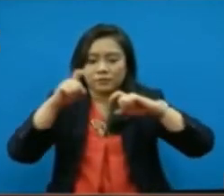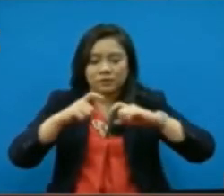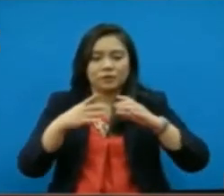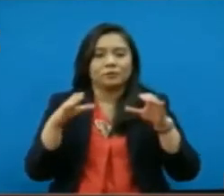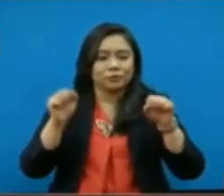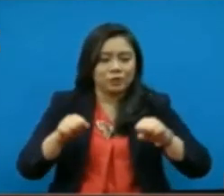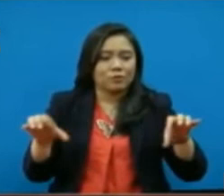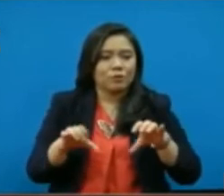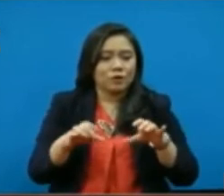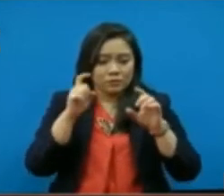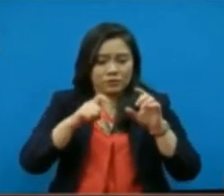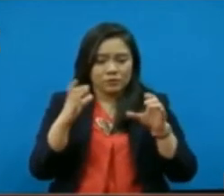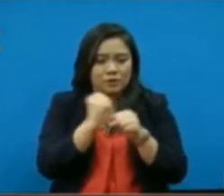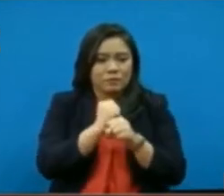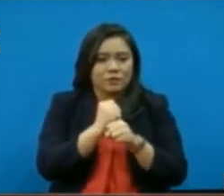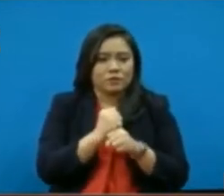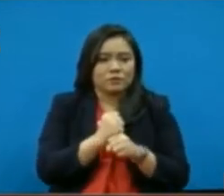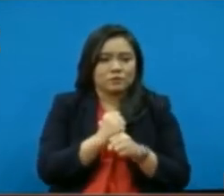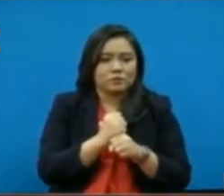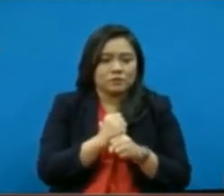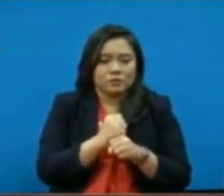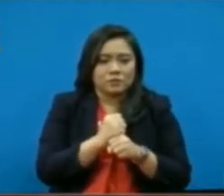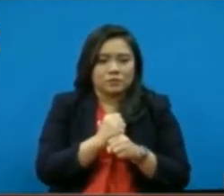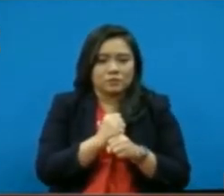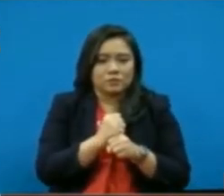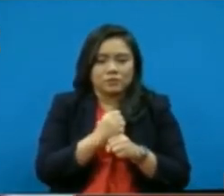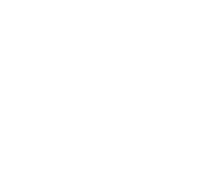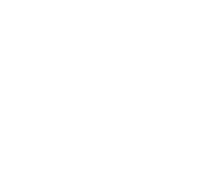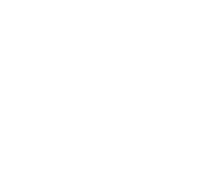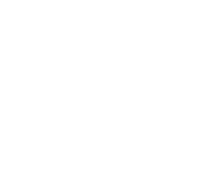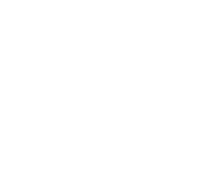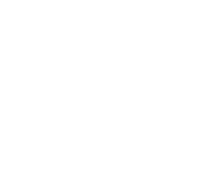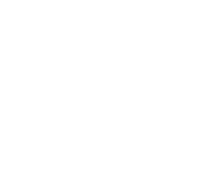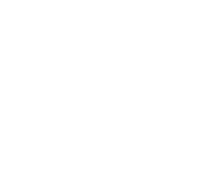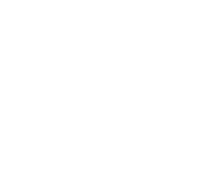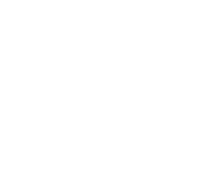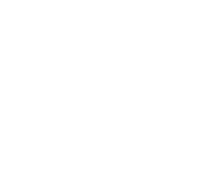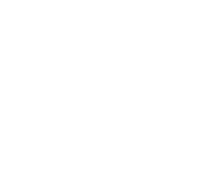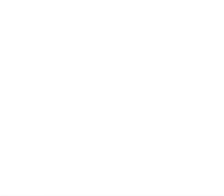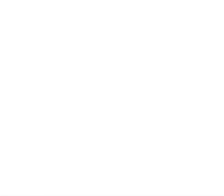daripada hakim syar'i di bawah Seksyen 18 enamen tersebut.